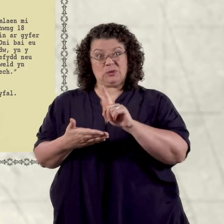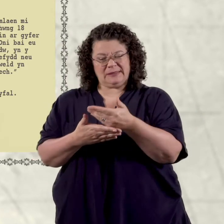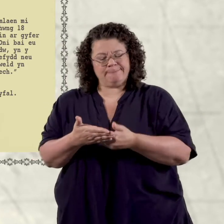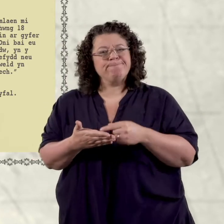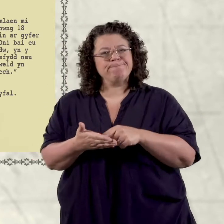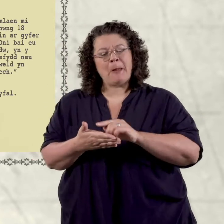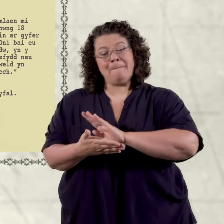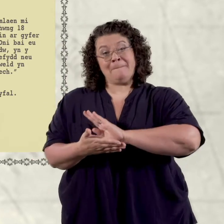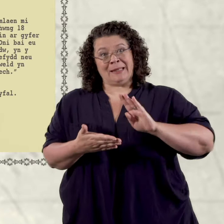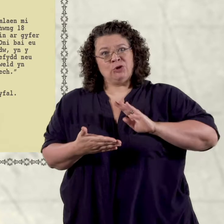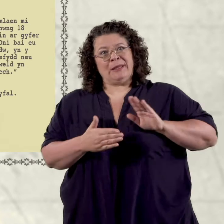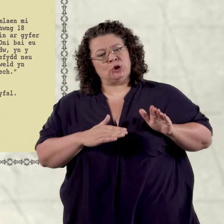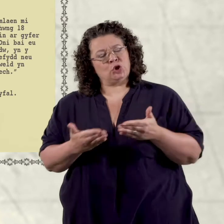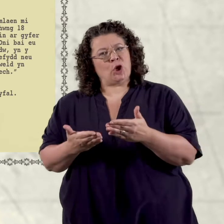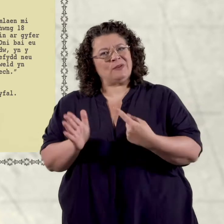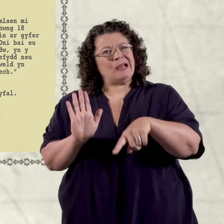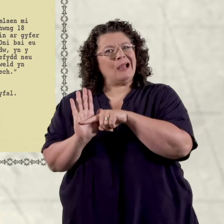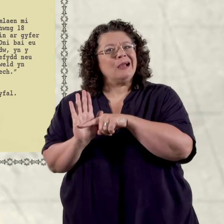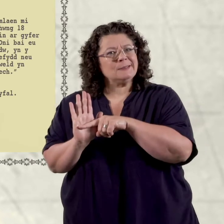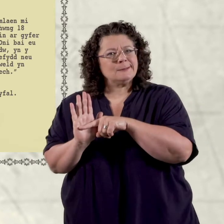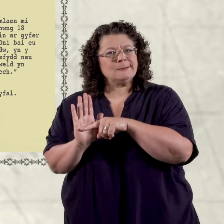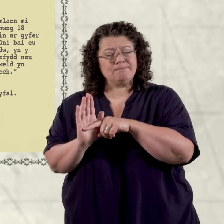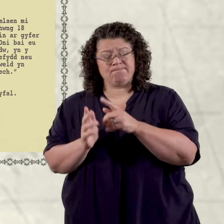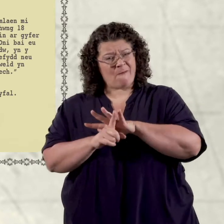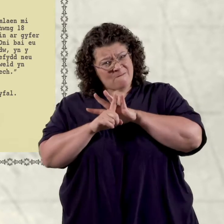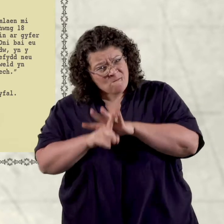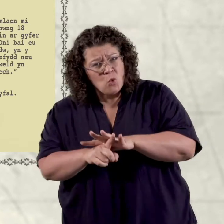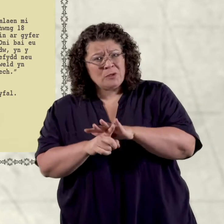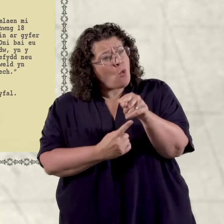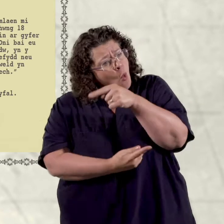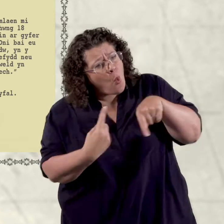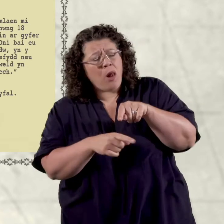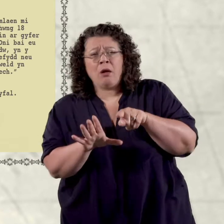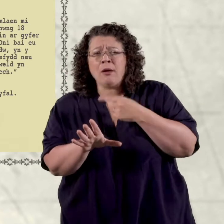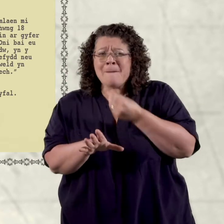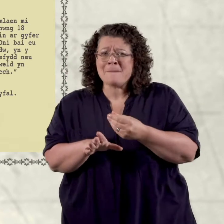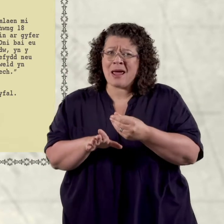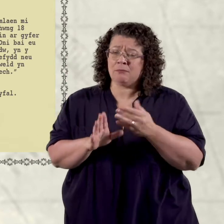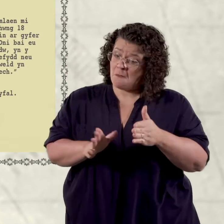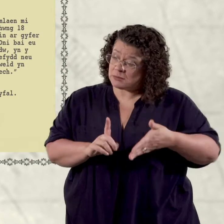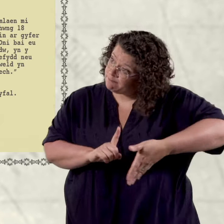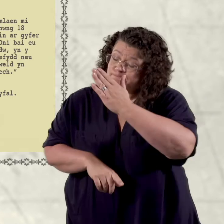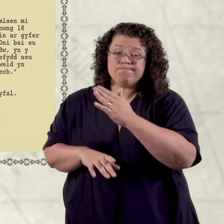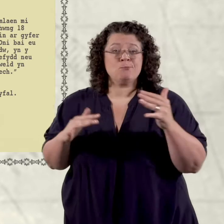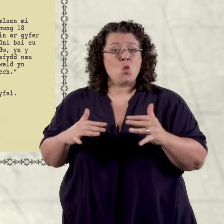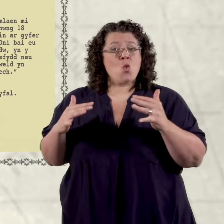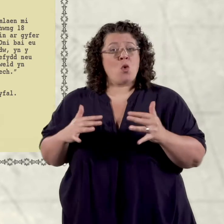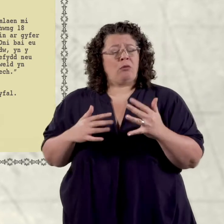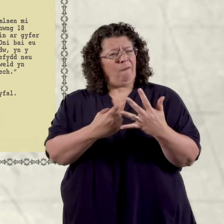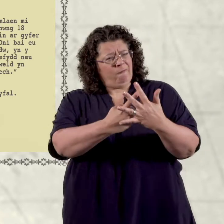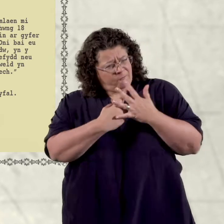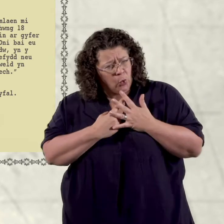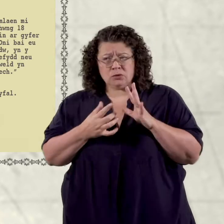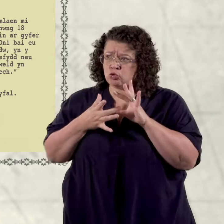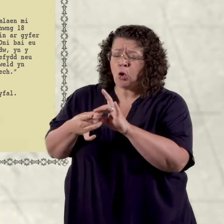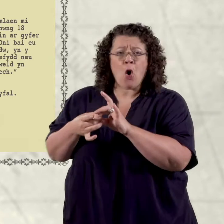Deddf gorfodaeth filwrol. Ein gorfodi ni i fynd i ryfel. Ond do'n i ddim